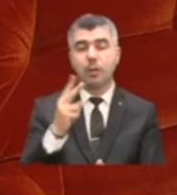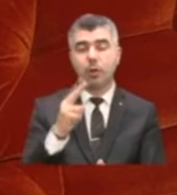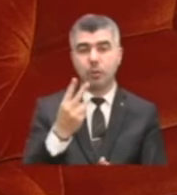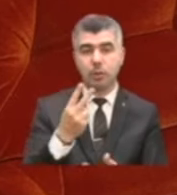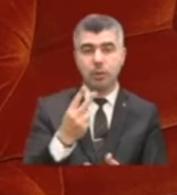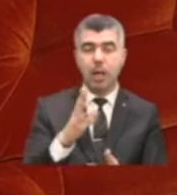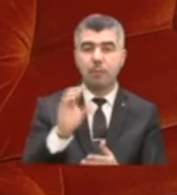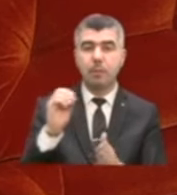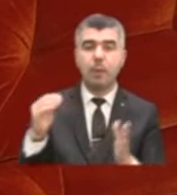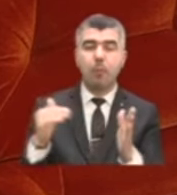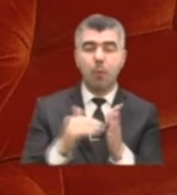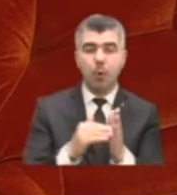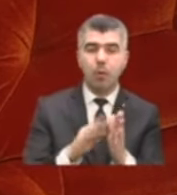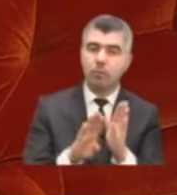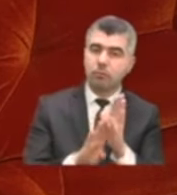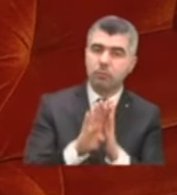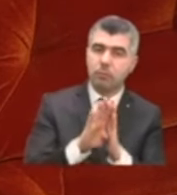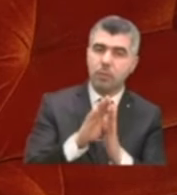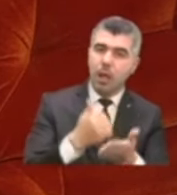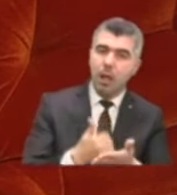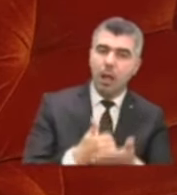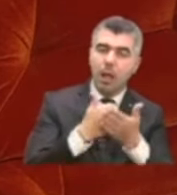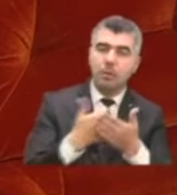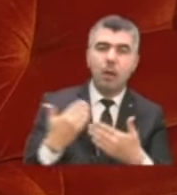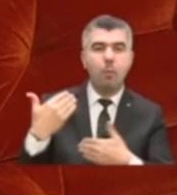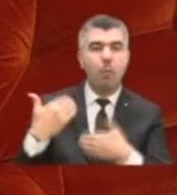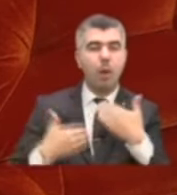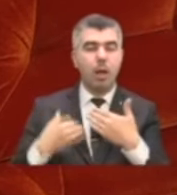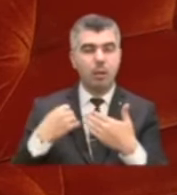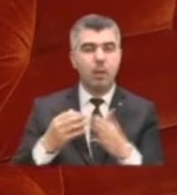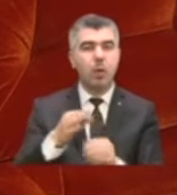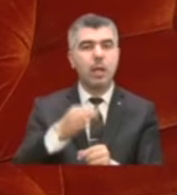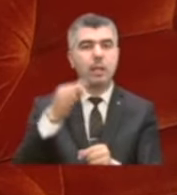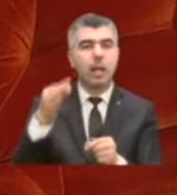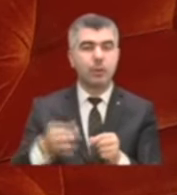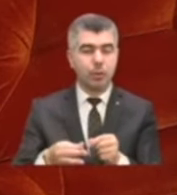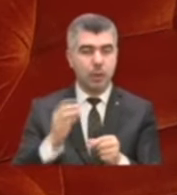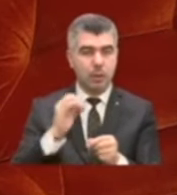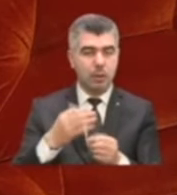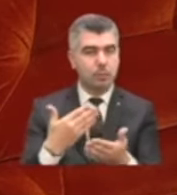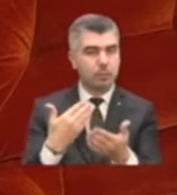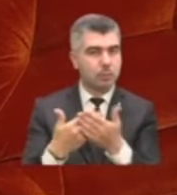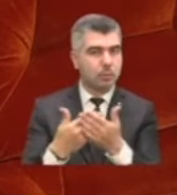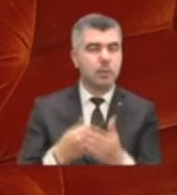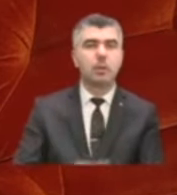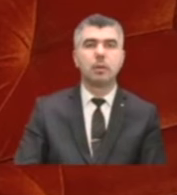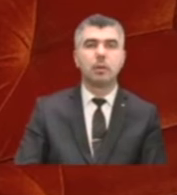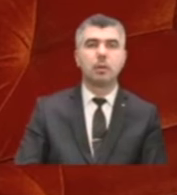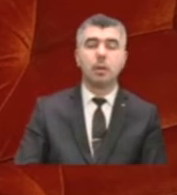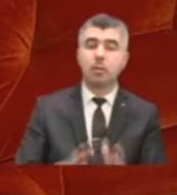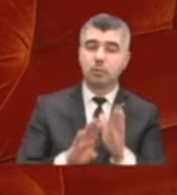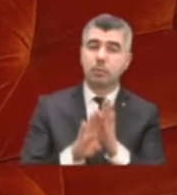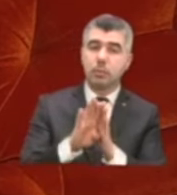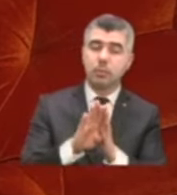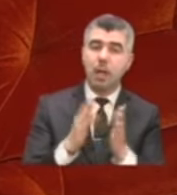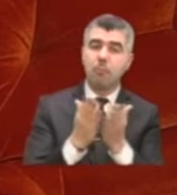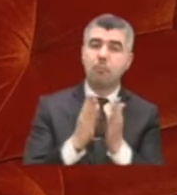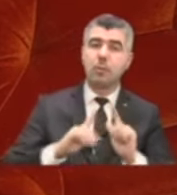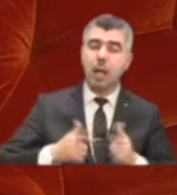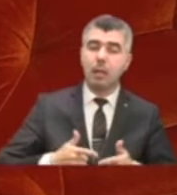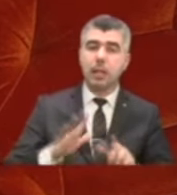باش يكون الرفع والتجويد ديال الخدمات الاشخاص في وضعيه اعاقه، والنتائج هي كتكلم على نفسها. أن تم الرفع ديال التندروس